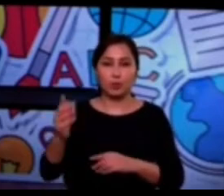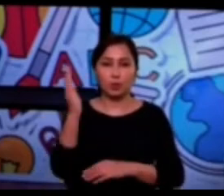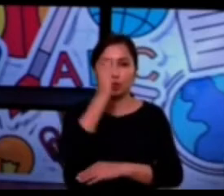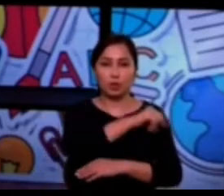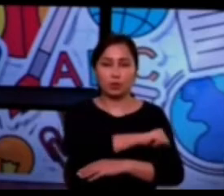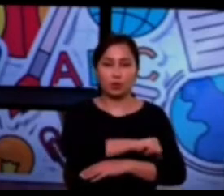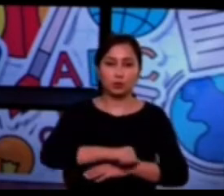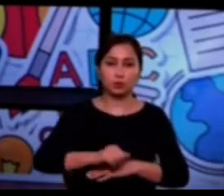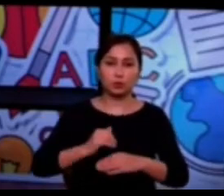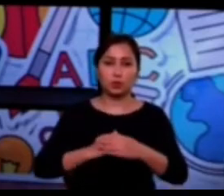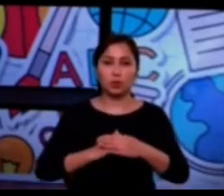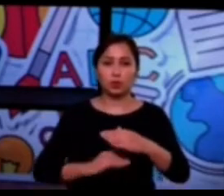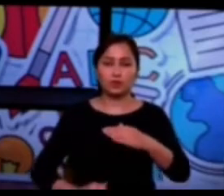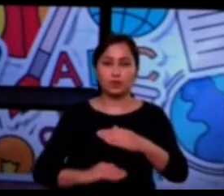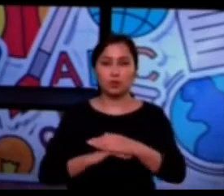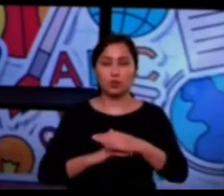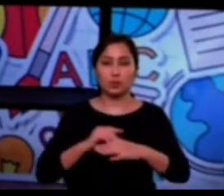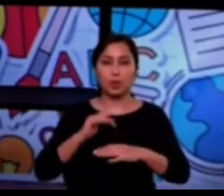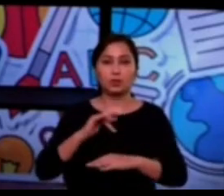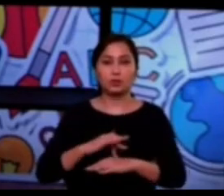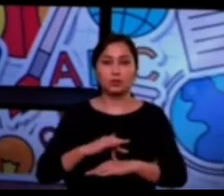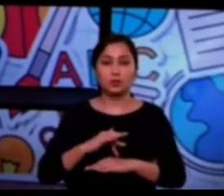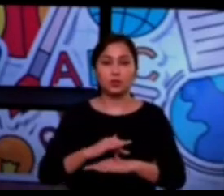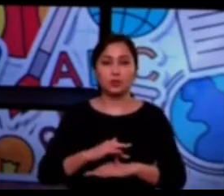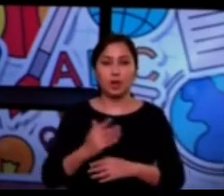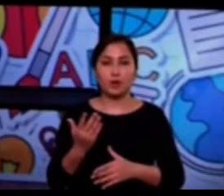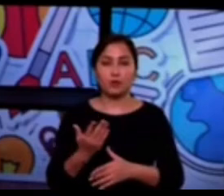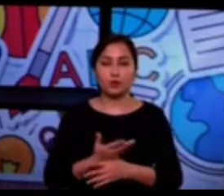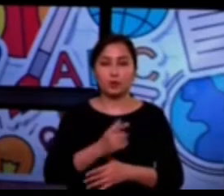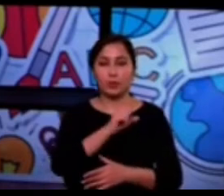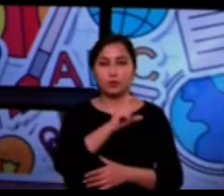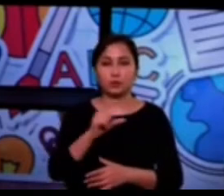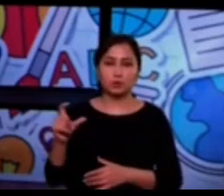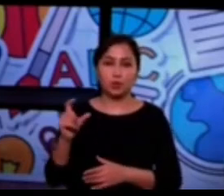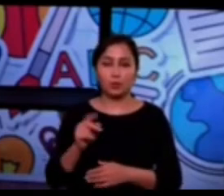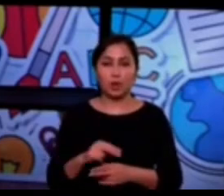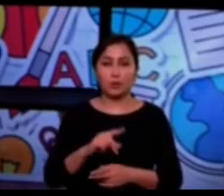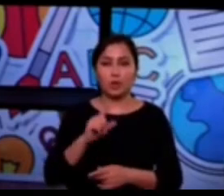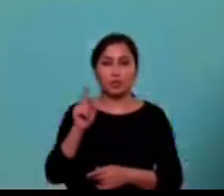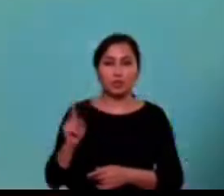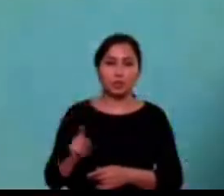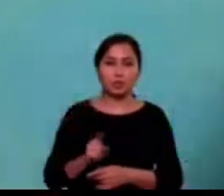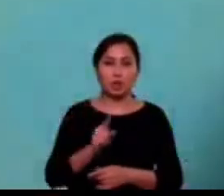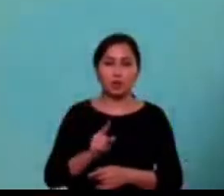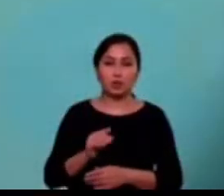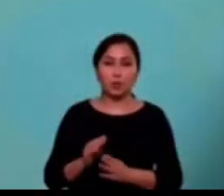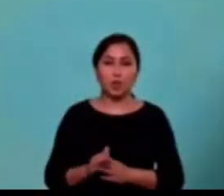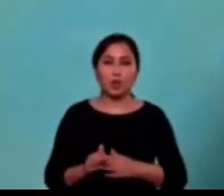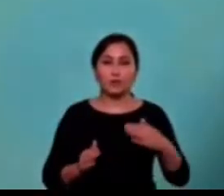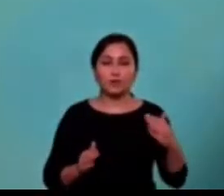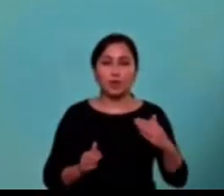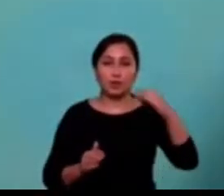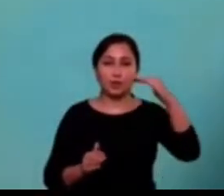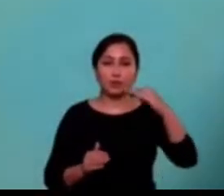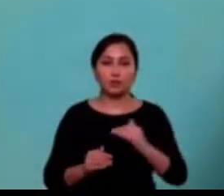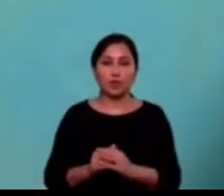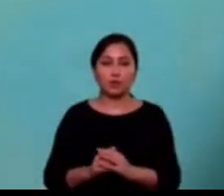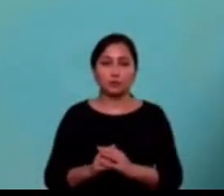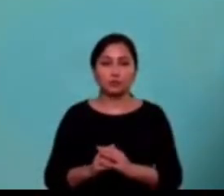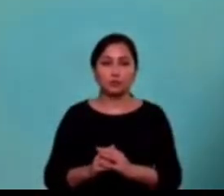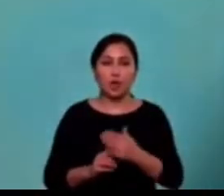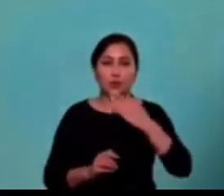наклонную линию вниз и в середине вспомогательной строки закругляем влево вверх и